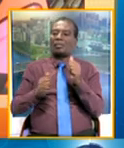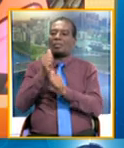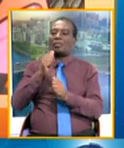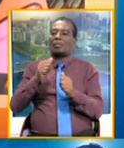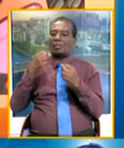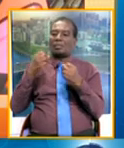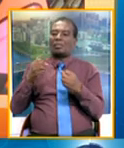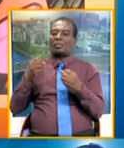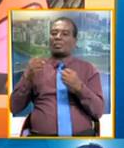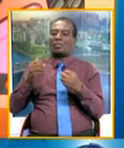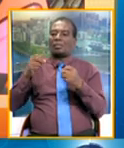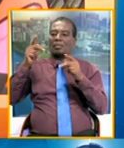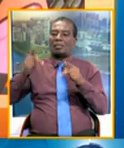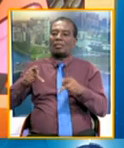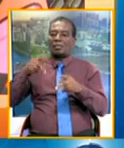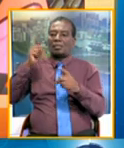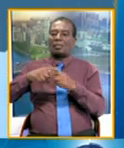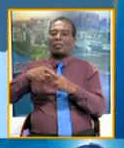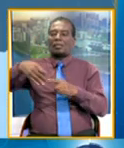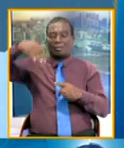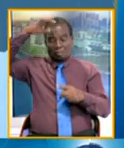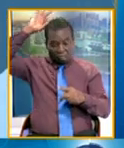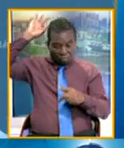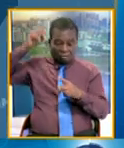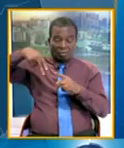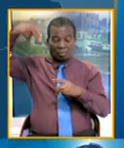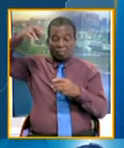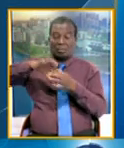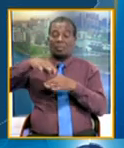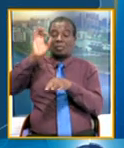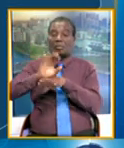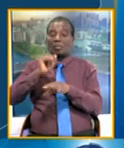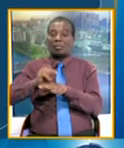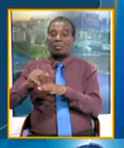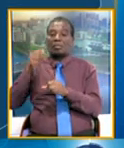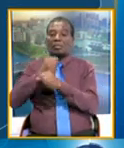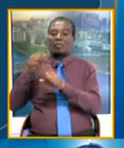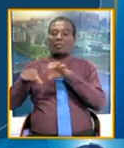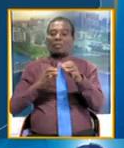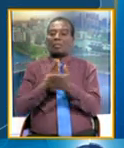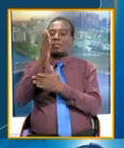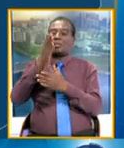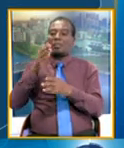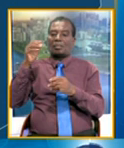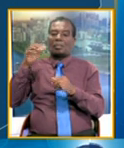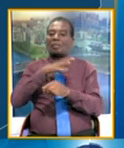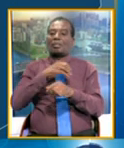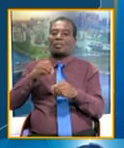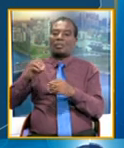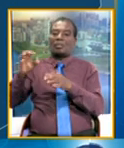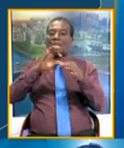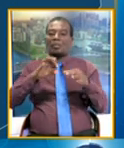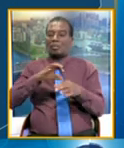21 jours. À Ferkessédougou, dans le Tchologo, au nord de la Côte d'Ivoire, l'opération se déroule bien après que le coordonnateur général